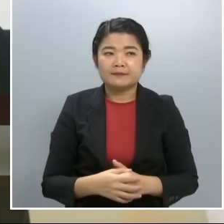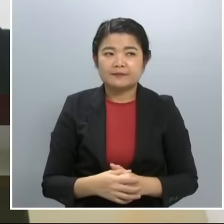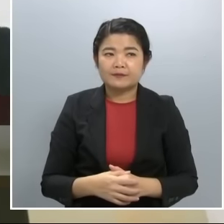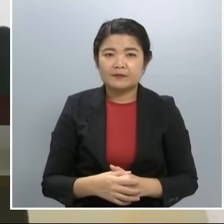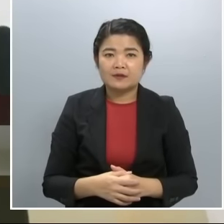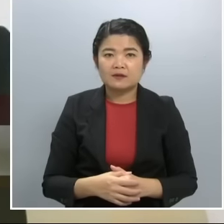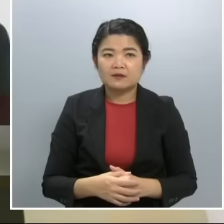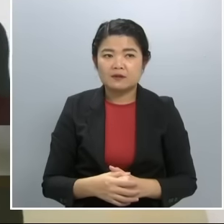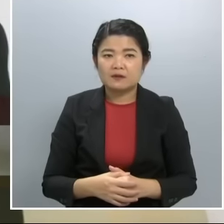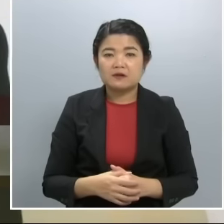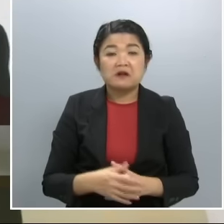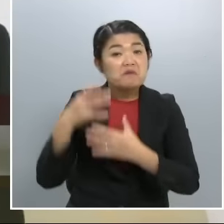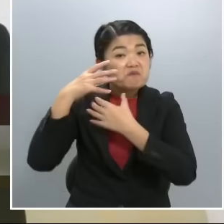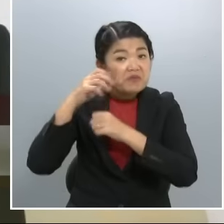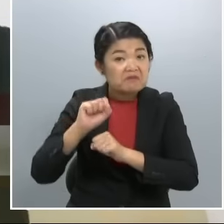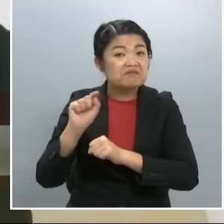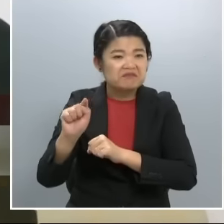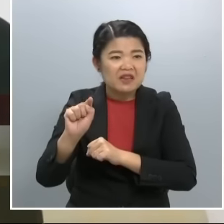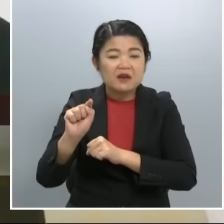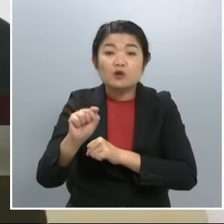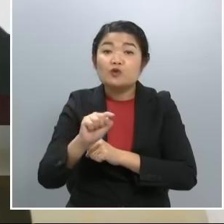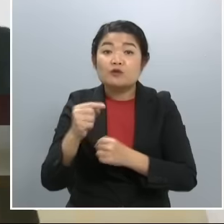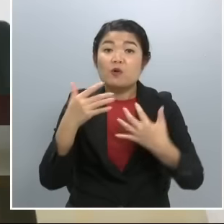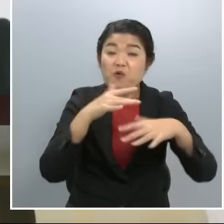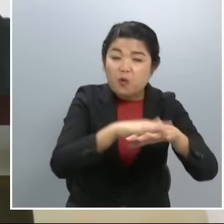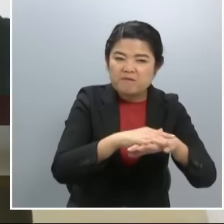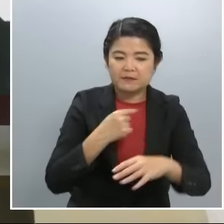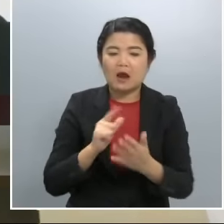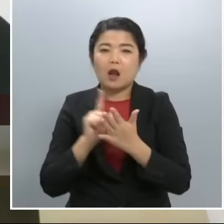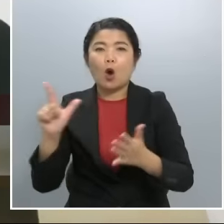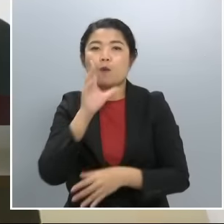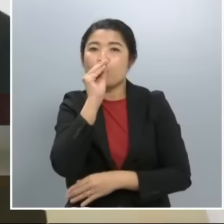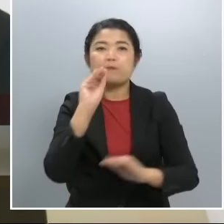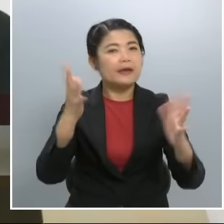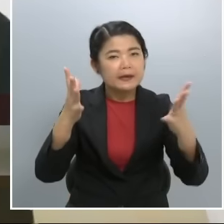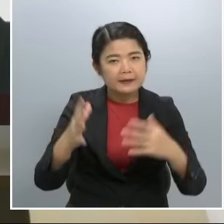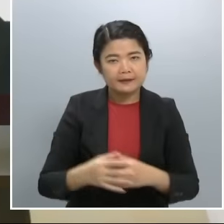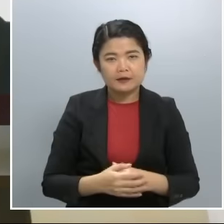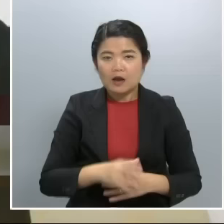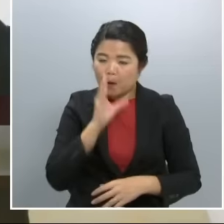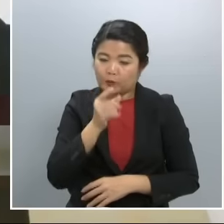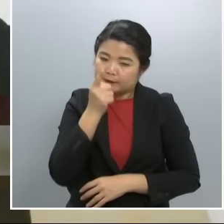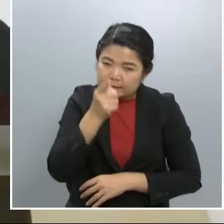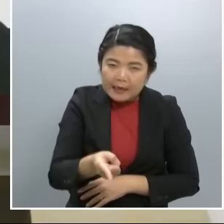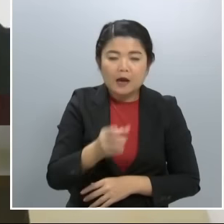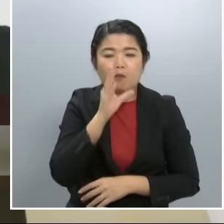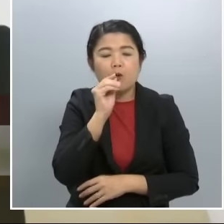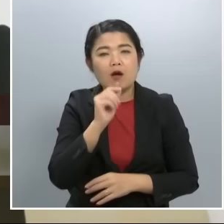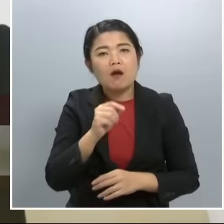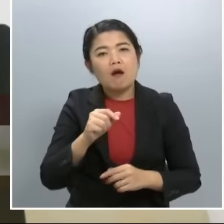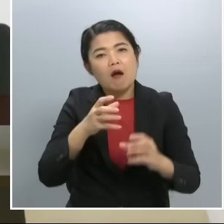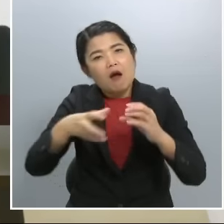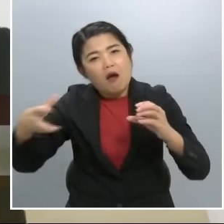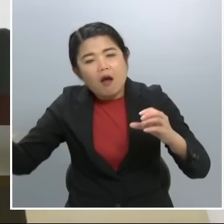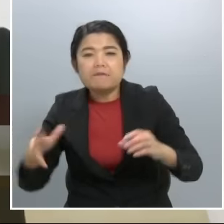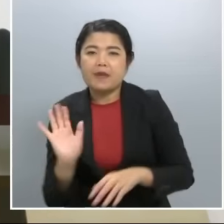คยพูดว่าประชาธิปัตย์ร่วมรัฐบาลคุณชวนจะลาออกเคยไม่เคยพูดใช่ไหม ไม่เคยพูดเป็นคนพูดคำไหนคำนั้นแล้วไม่ค่อยพูดมากเป็นนักการเมือง